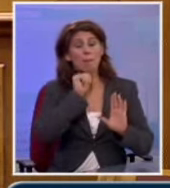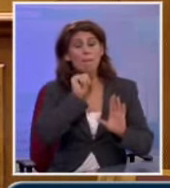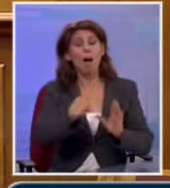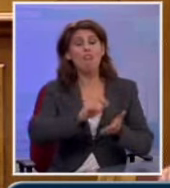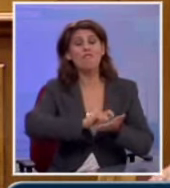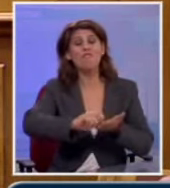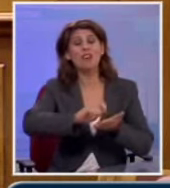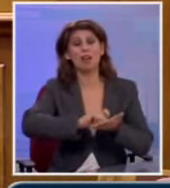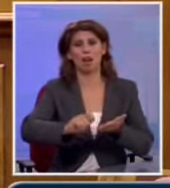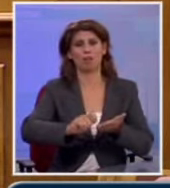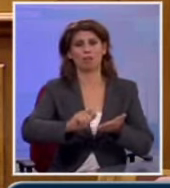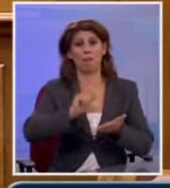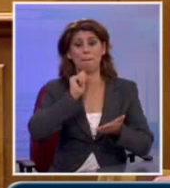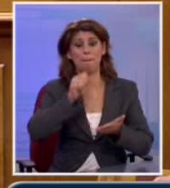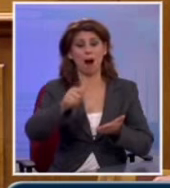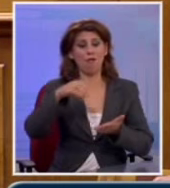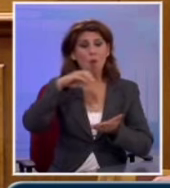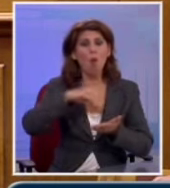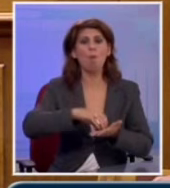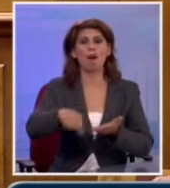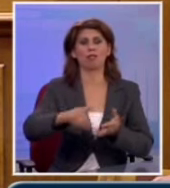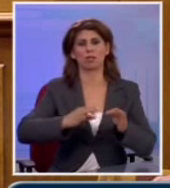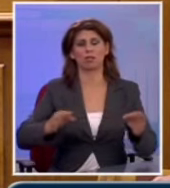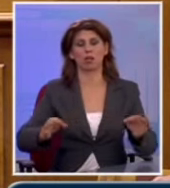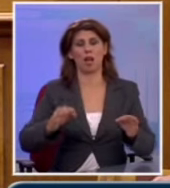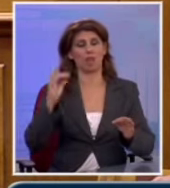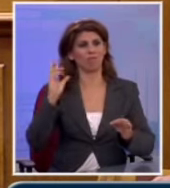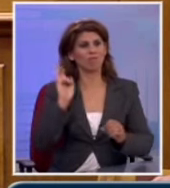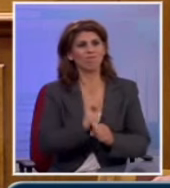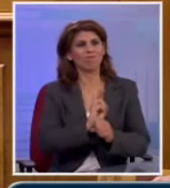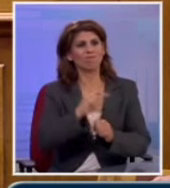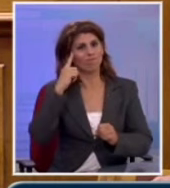γράμματα. Θα μείνει με μελανά γράμματα